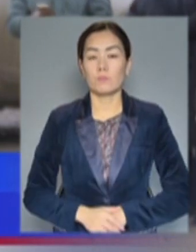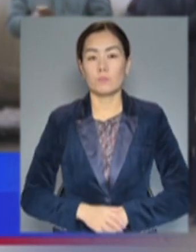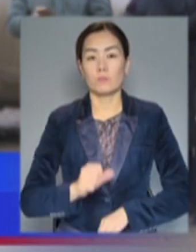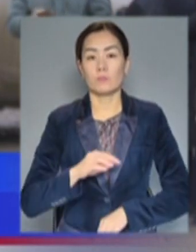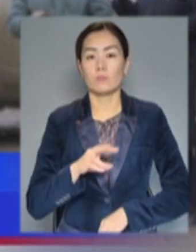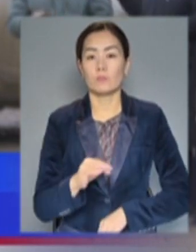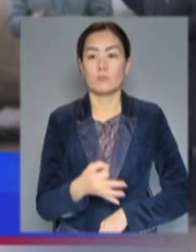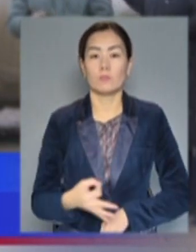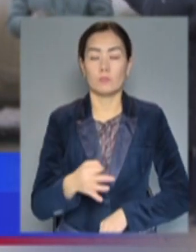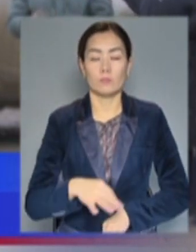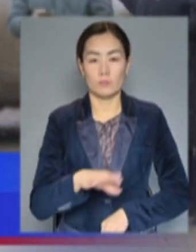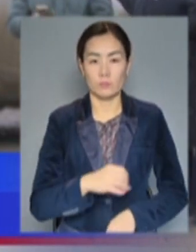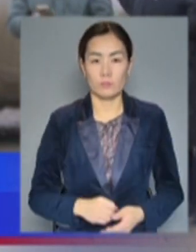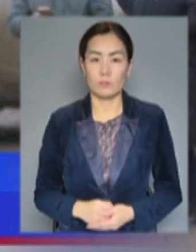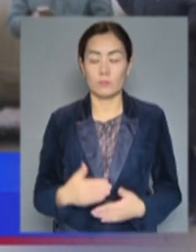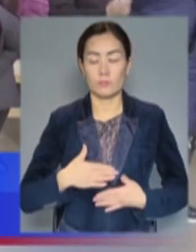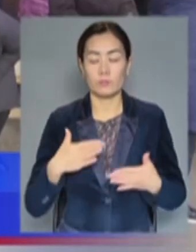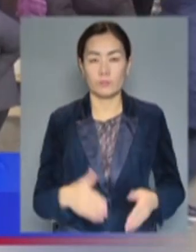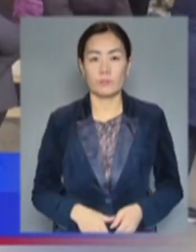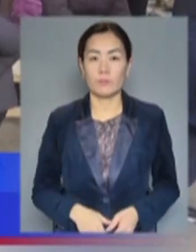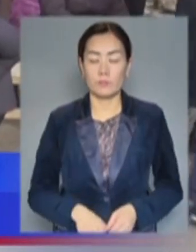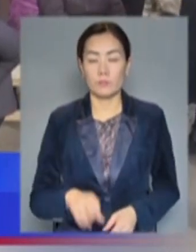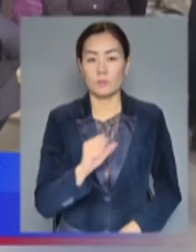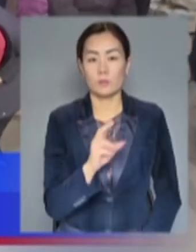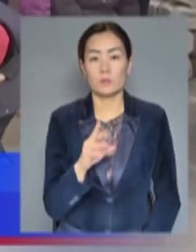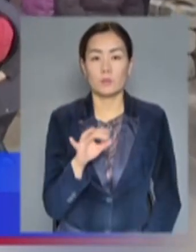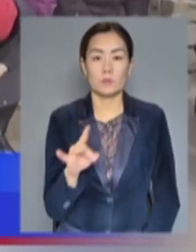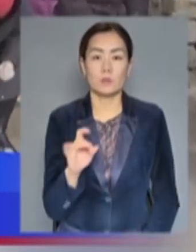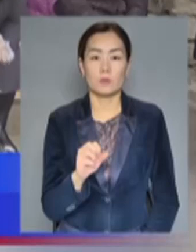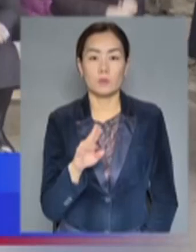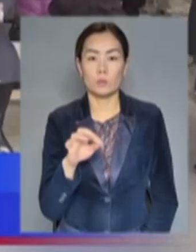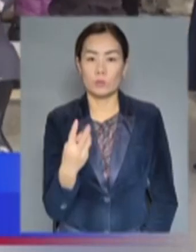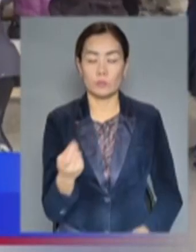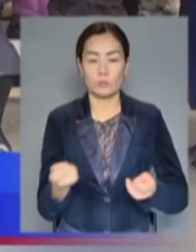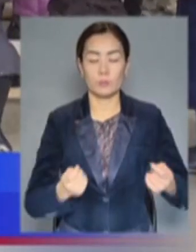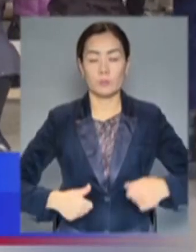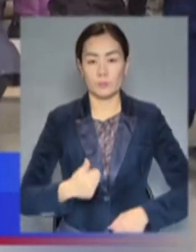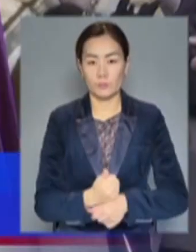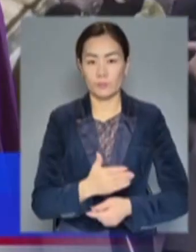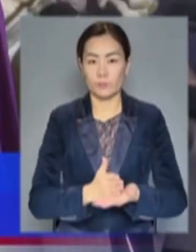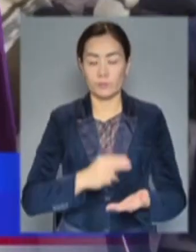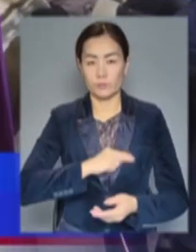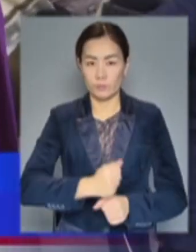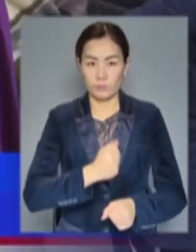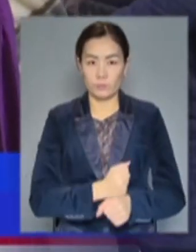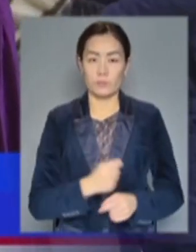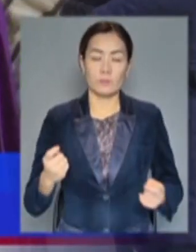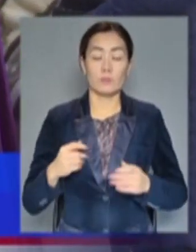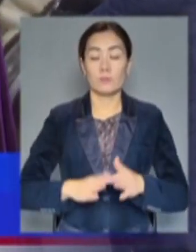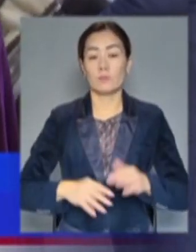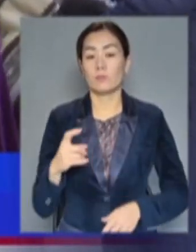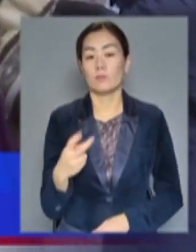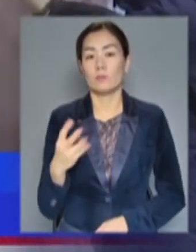Атырау облысының әкімдігіне алғысымыз шексіз. Есқайыр Наурызбаев Ракуш колхозының басқарма төрағасы болып қызмет еткен шақта мал